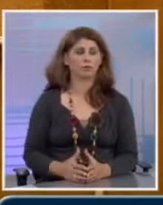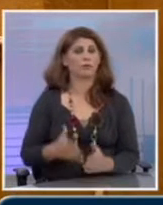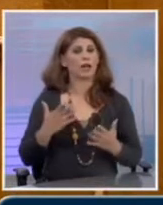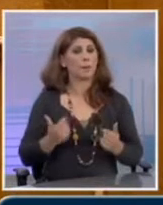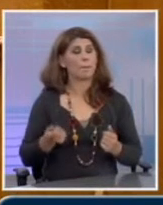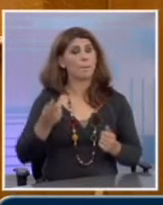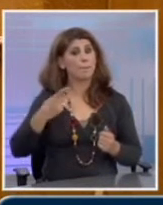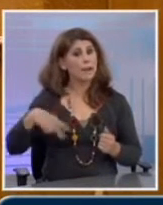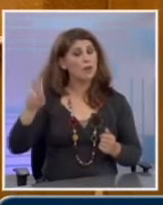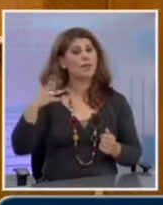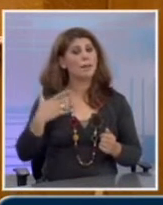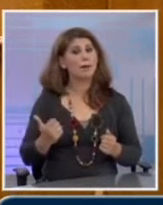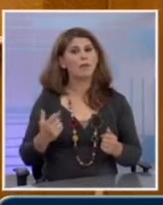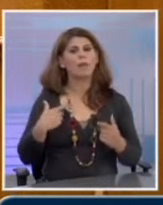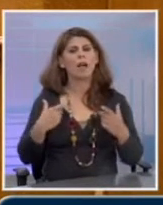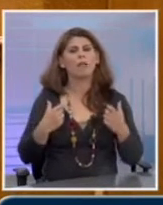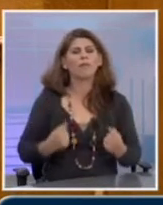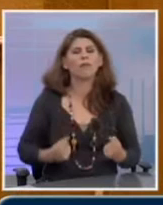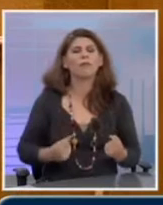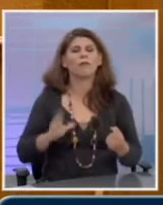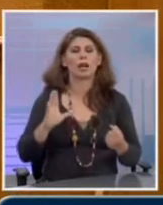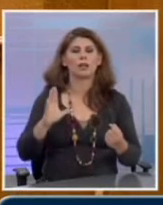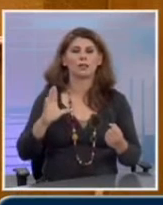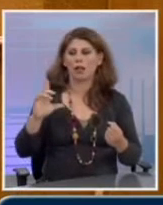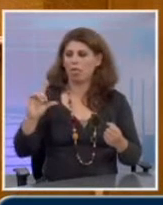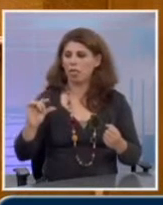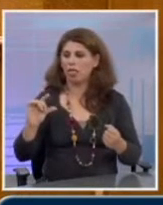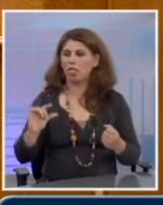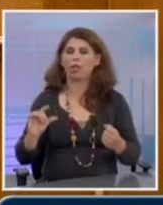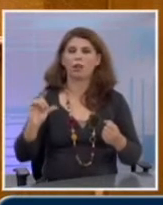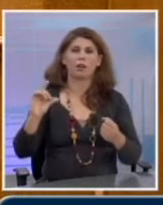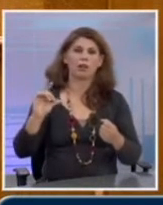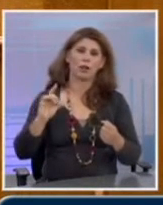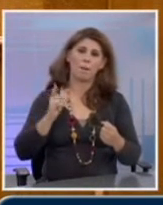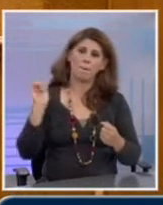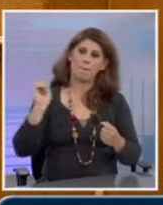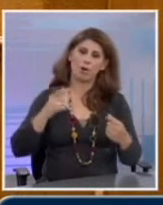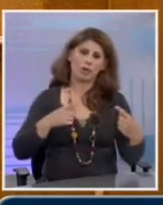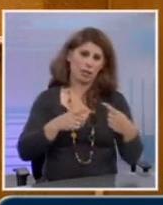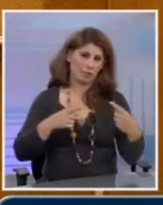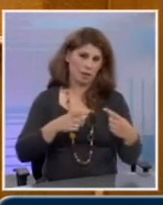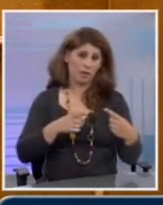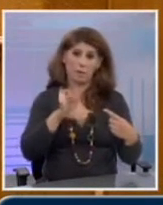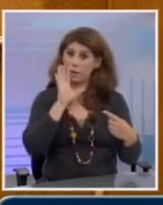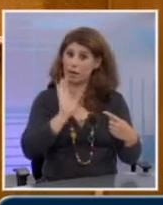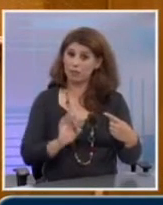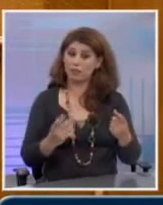υπερβολές, υπάρχει μια αβάσταχτη ρηχότητα, θα έλεγα, της πολιτικής αντιπαράθεσης. Αυτό όμως το οποίο πραγματικά